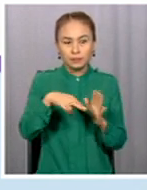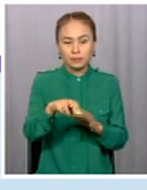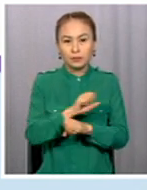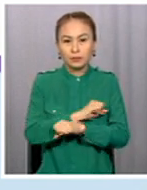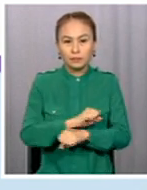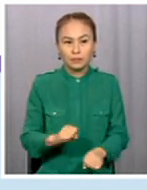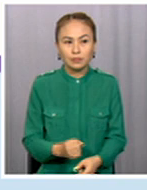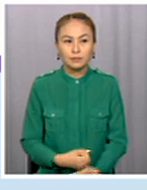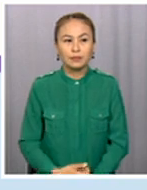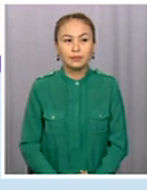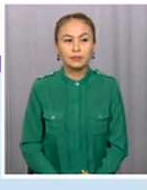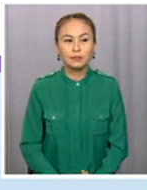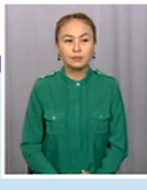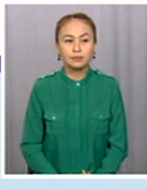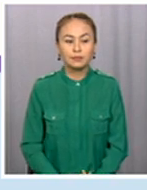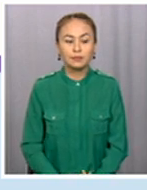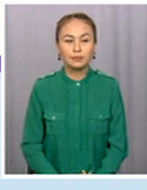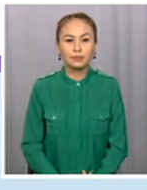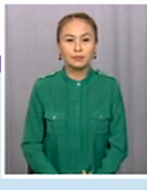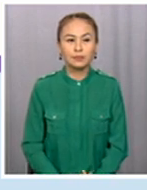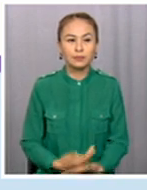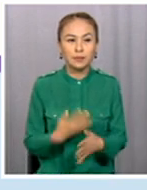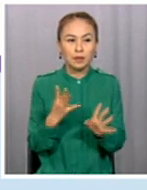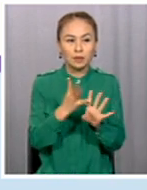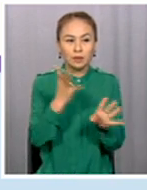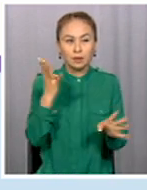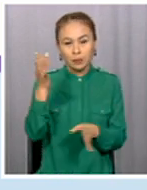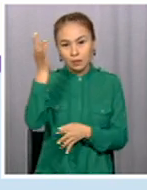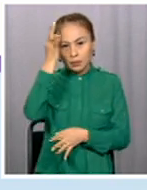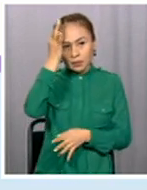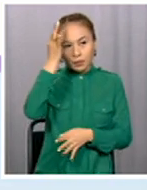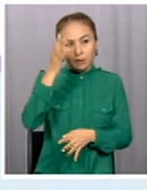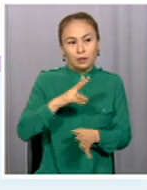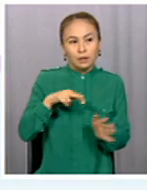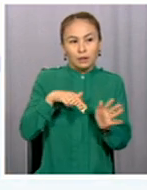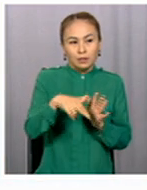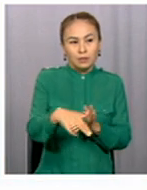болмайды. Ол жерге кезекті сақтап кіру қажет.